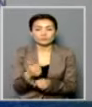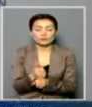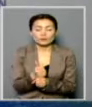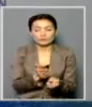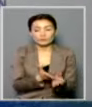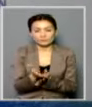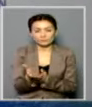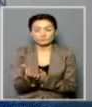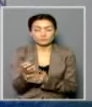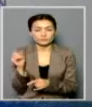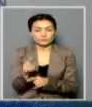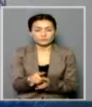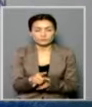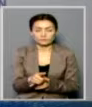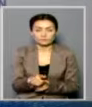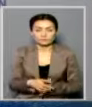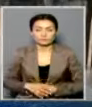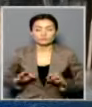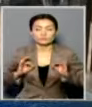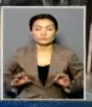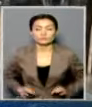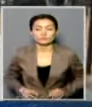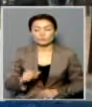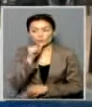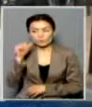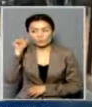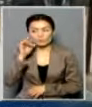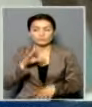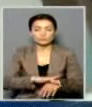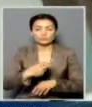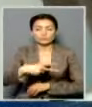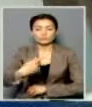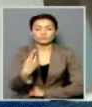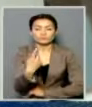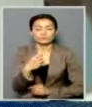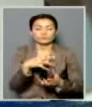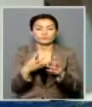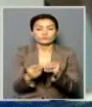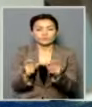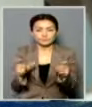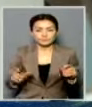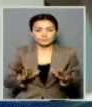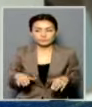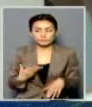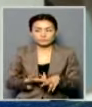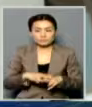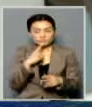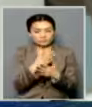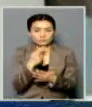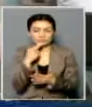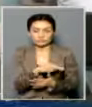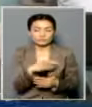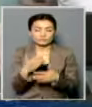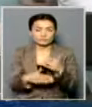обращений и по поручению прокуратуры прошлом году выявлено 21 общеобразовательная школа где показатель качества